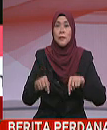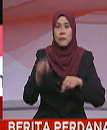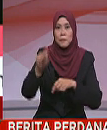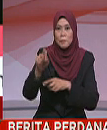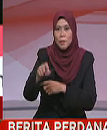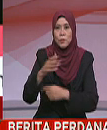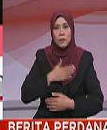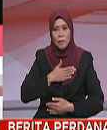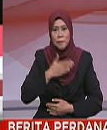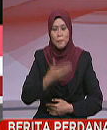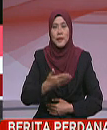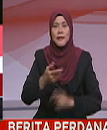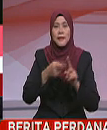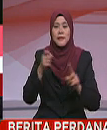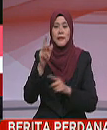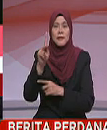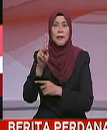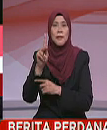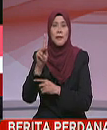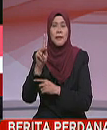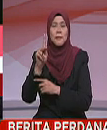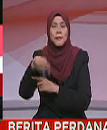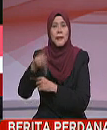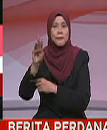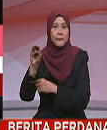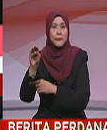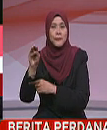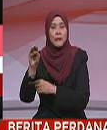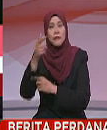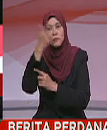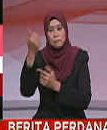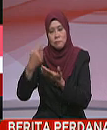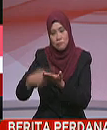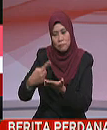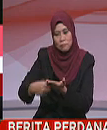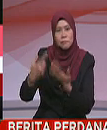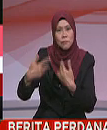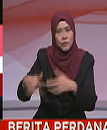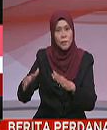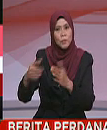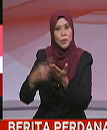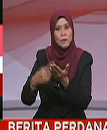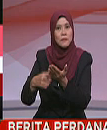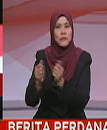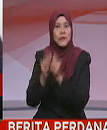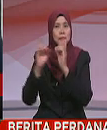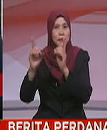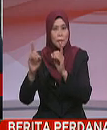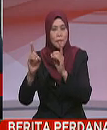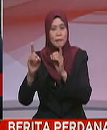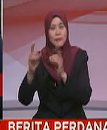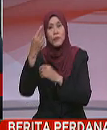memerlukan komitmen juga daripada Kementerian Pendidikan dan kita telah mula berbincang untuk Kementerian Pendidikan